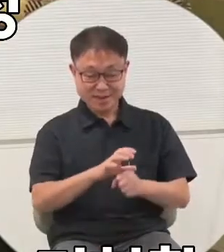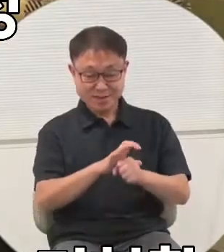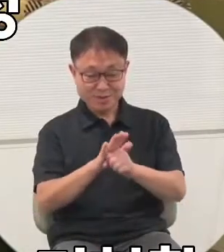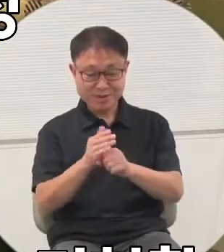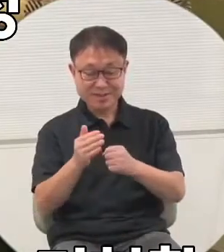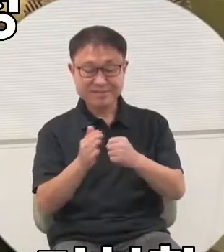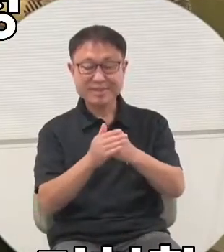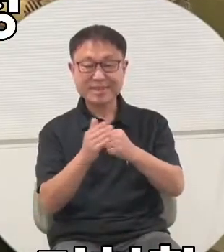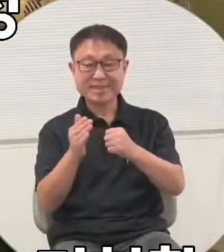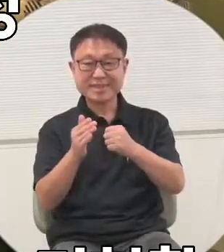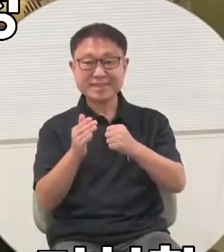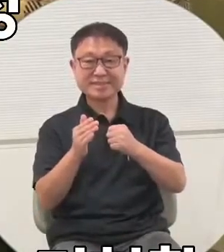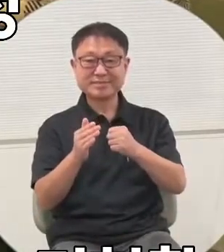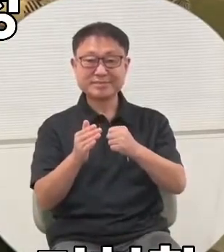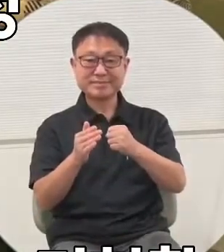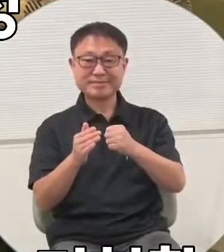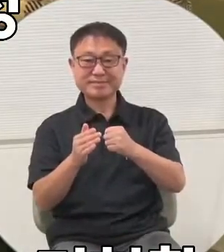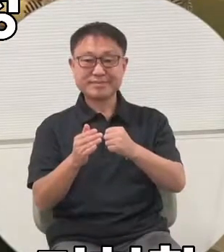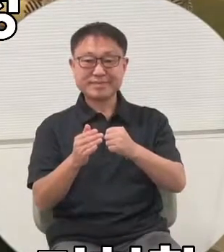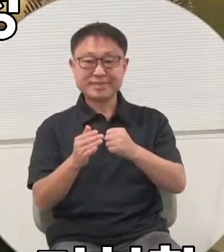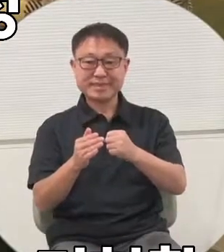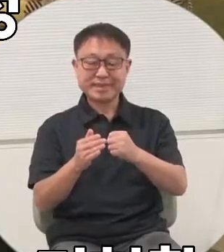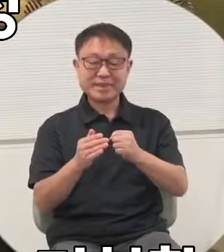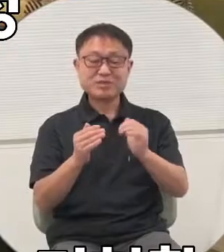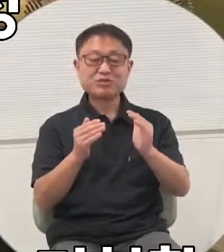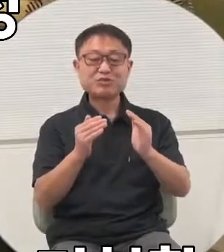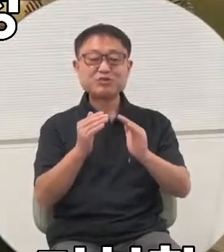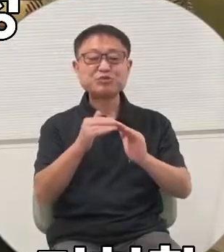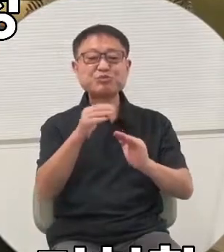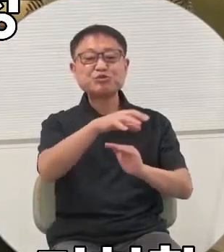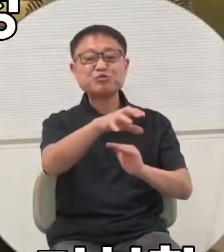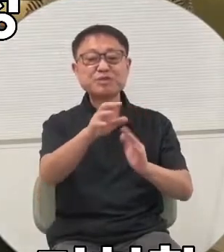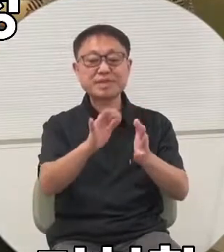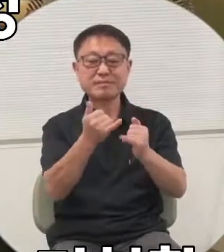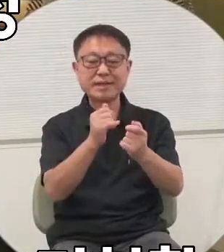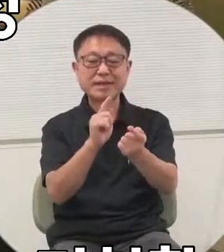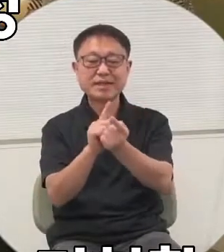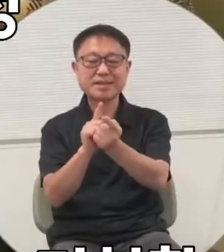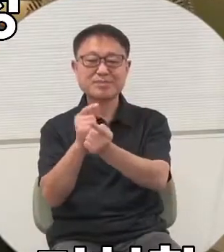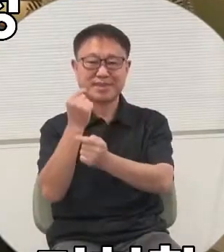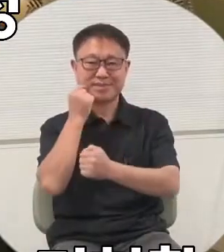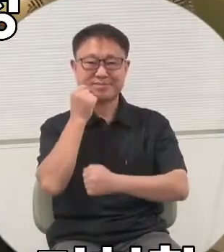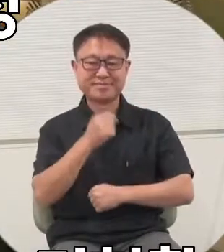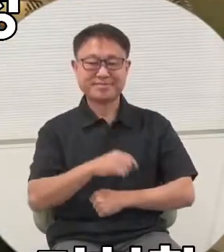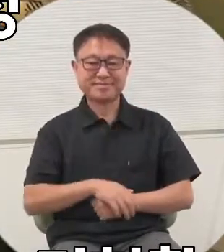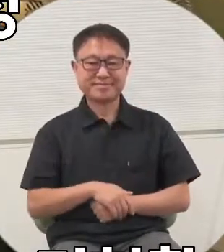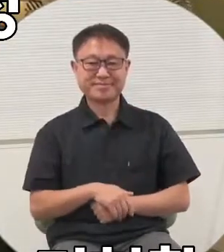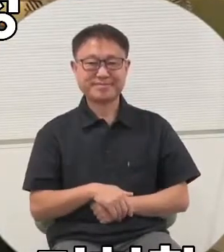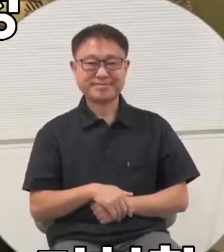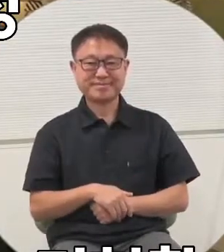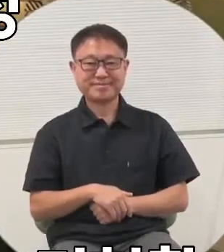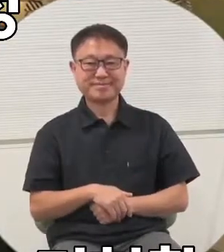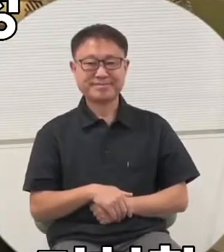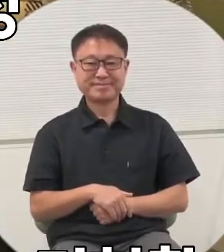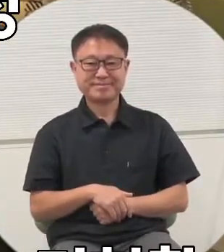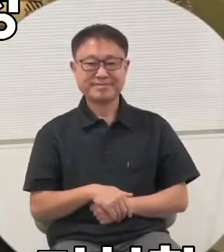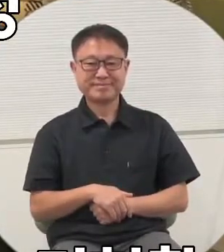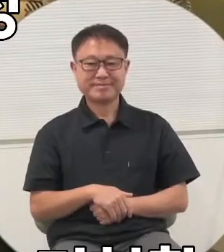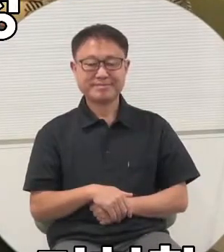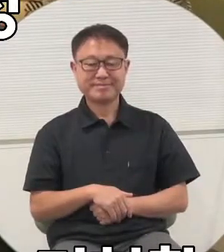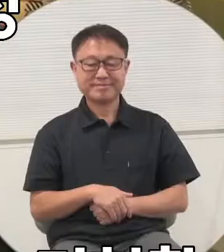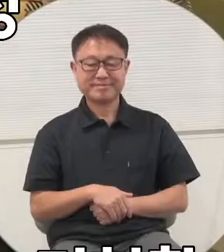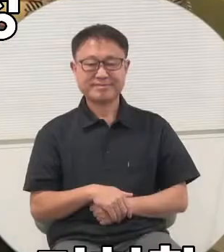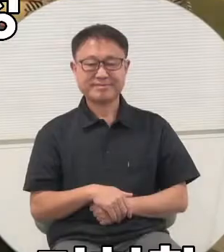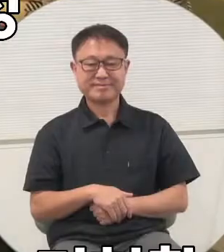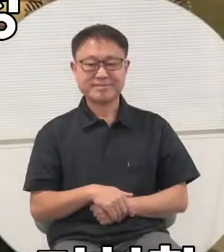때문에 많은 이렇게 주민분들이랑 많이 저희가 만나질 못했어요. 올해 비대면이 너무 많고 그래가지고